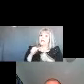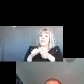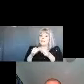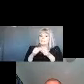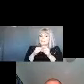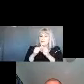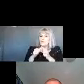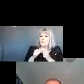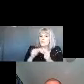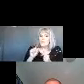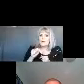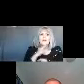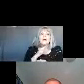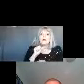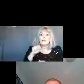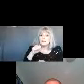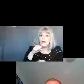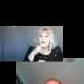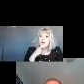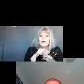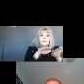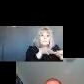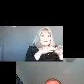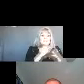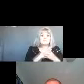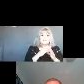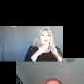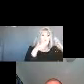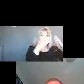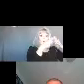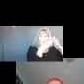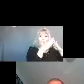het die apostels gesê, hulle het tot hulle huise verkoop,